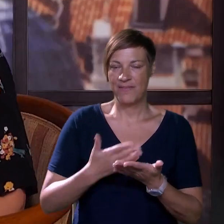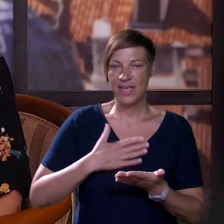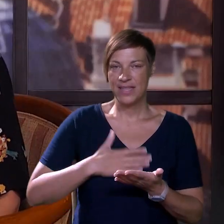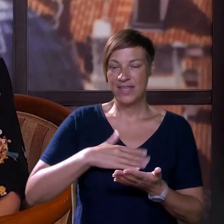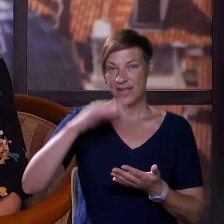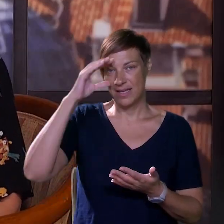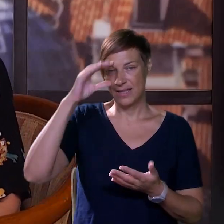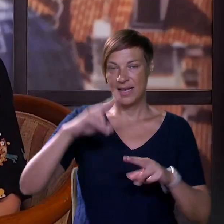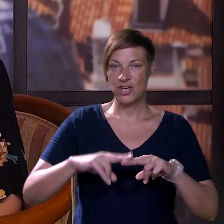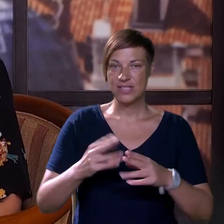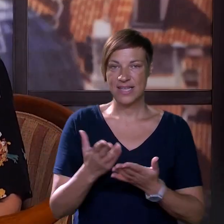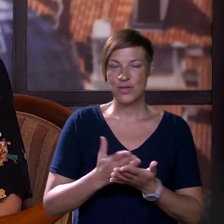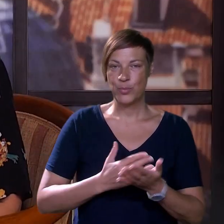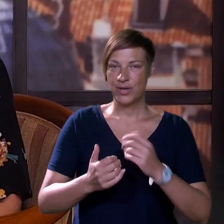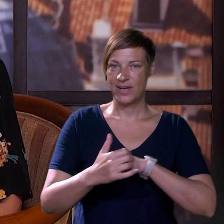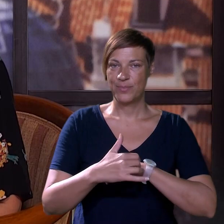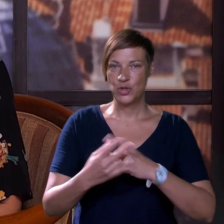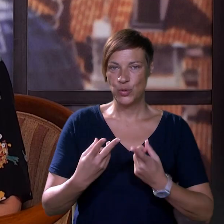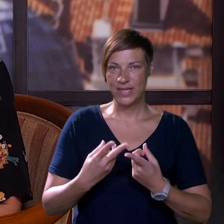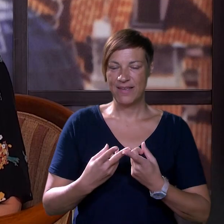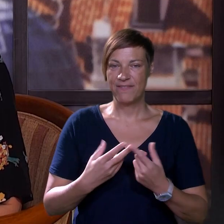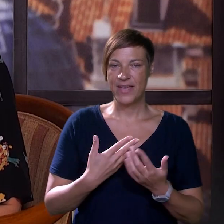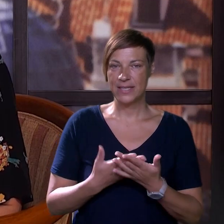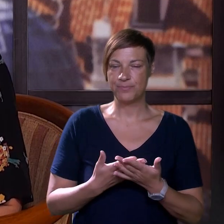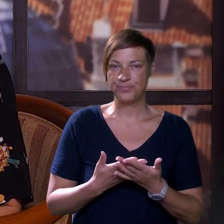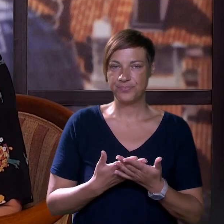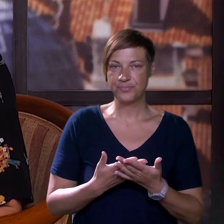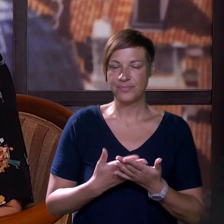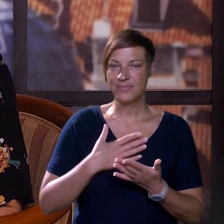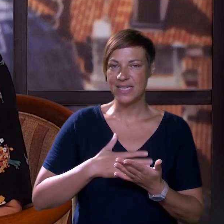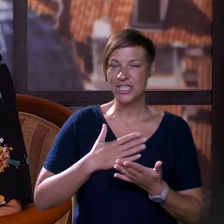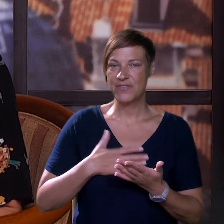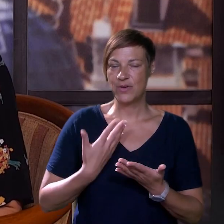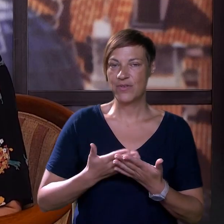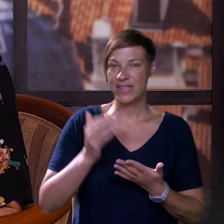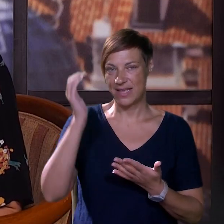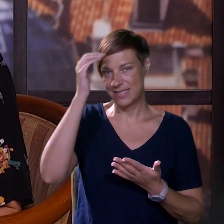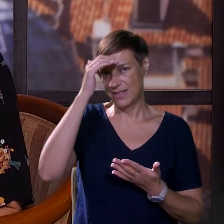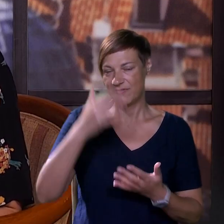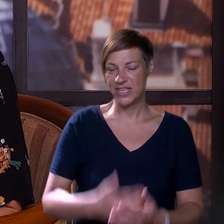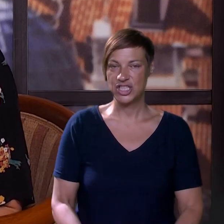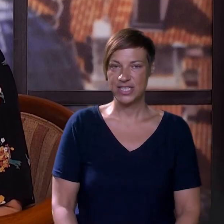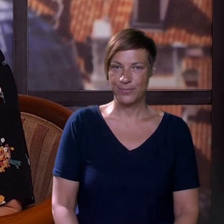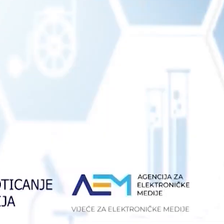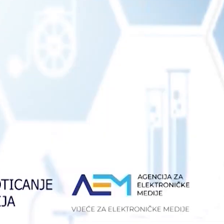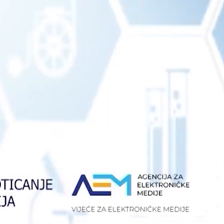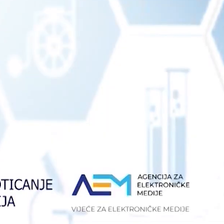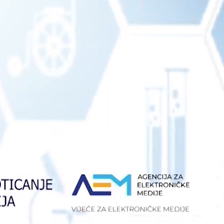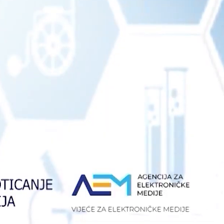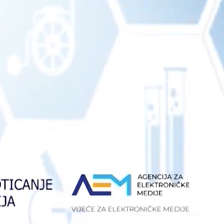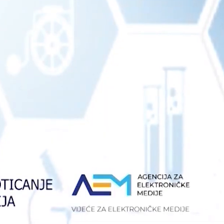vi, dragi gledatelji, ostanite uz program Dubrovačke televizije. Želim vam ugodan nastavak dana.